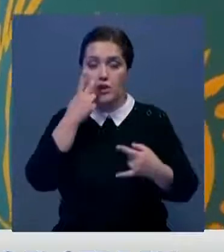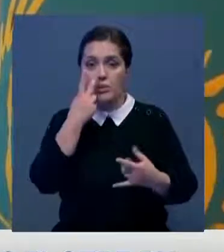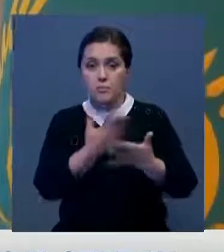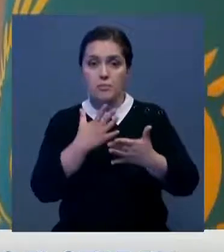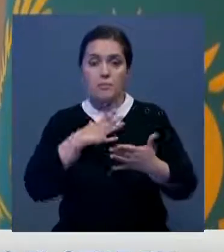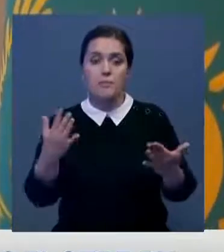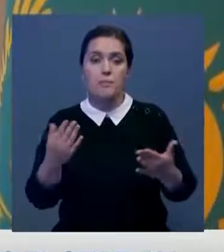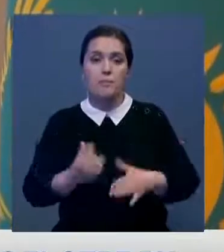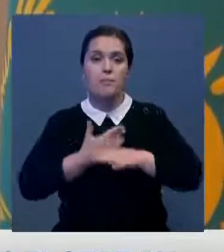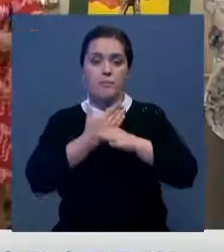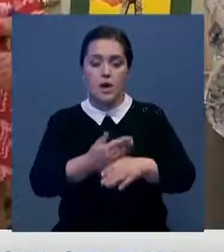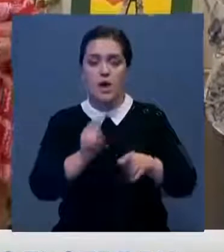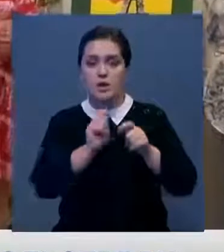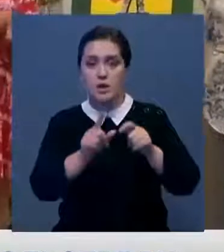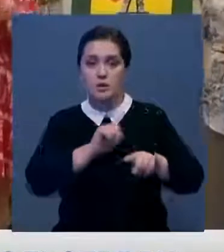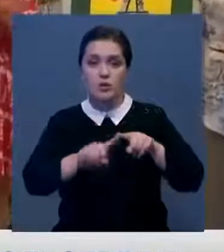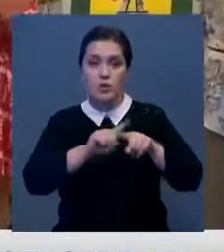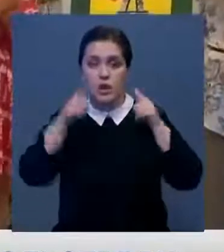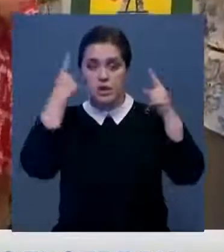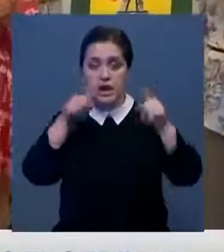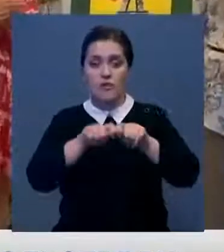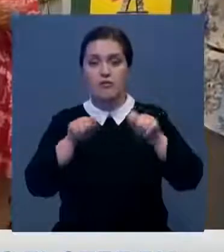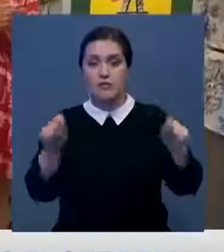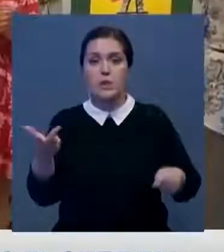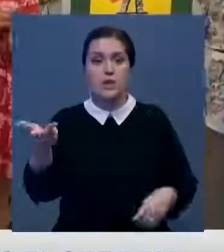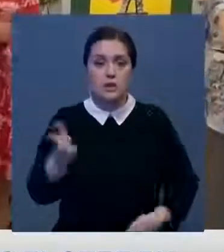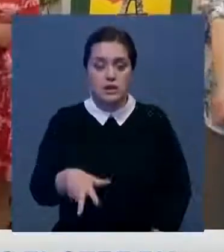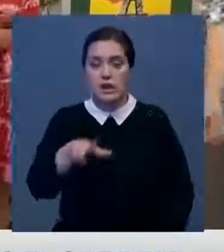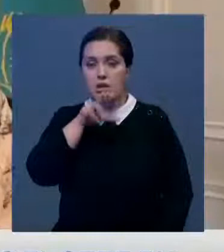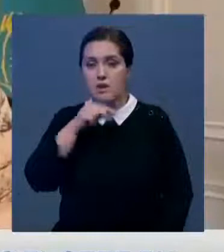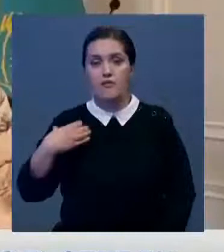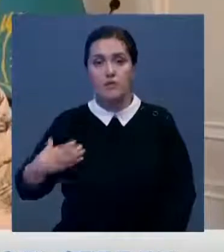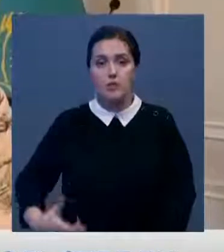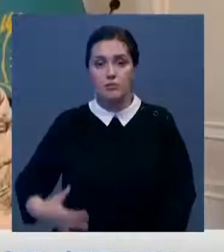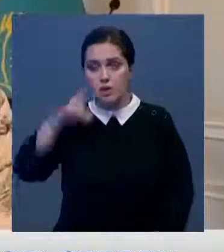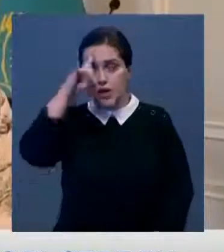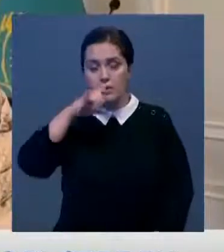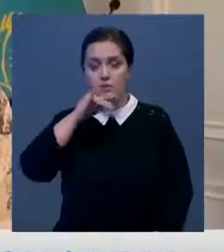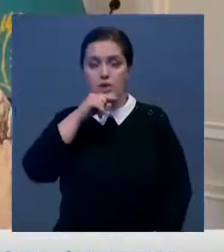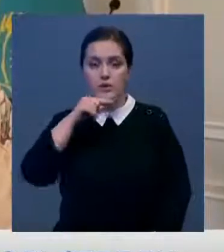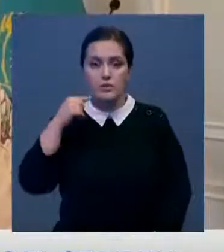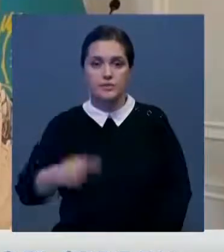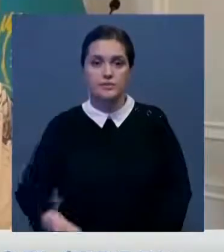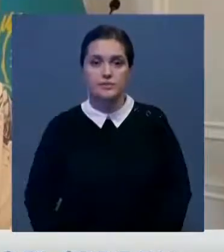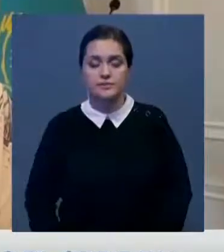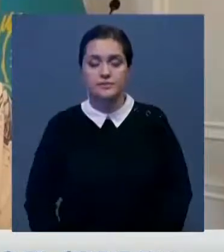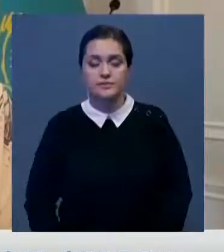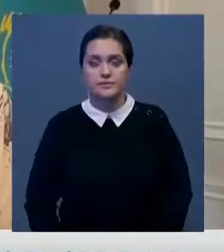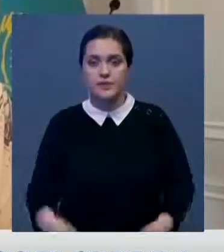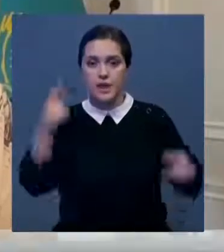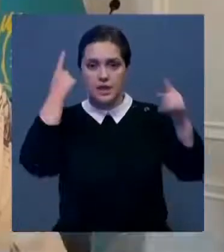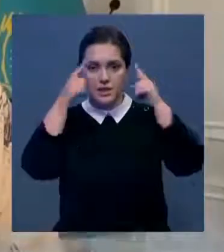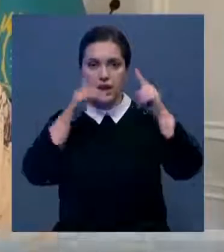поддержке меценатов. Скоро сказка появится в открытом доступе на трех языках – французском, казахском и русском. И сказка была